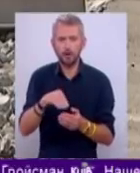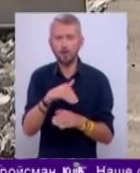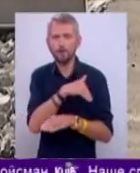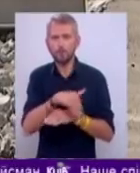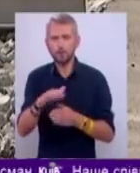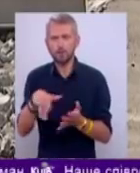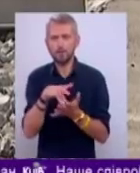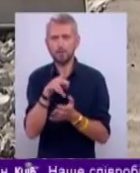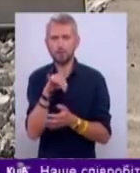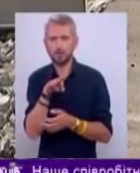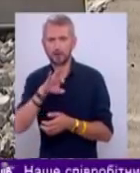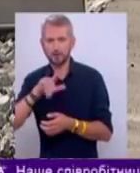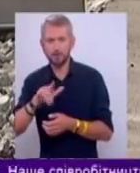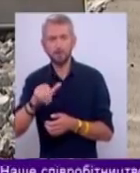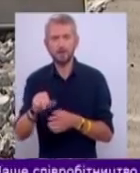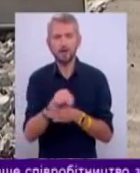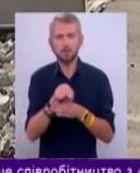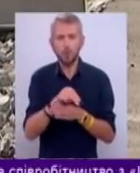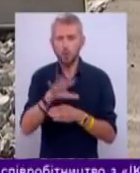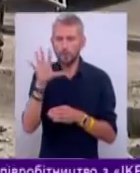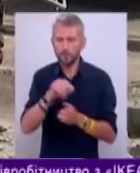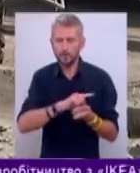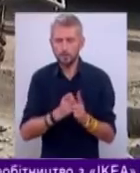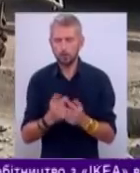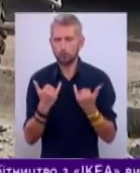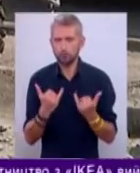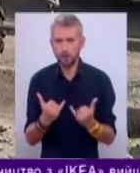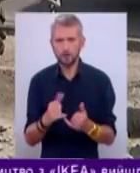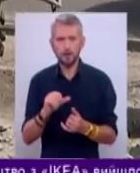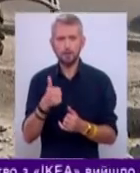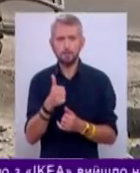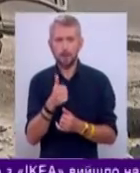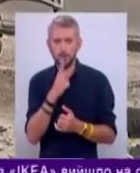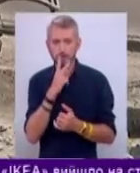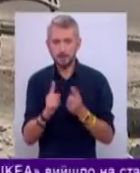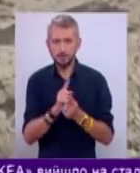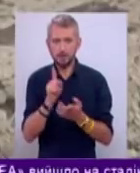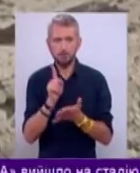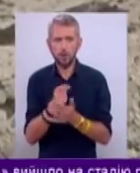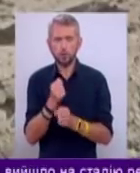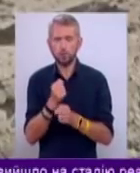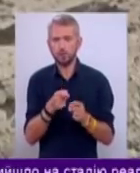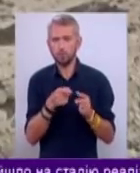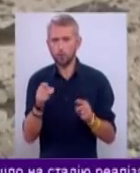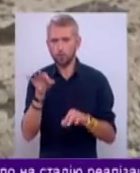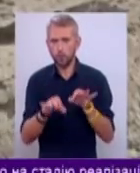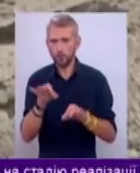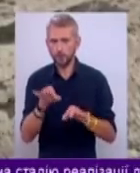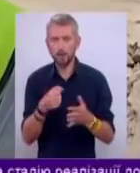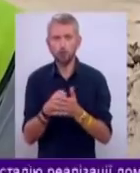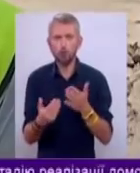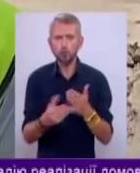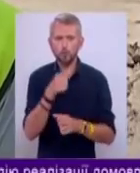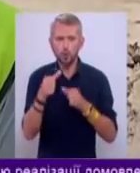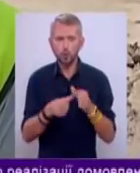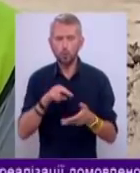Після ремонту все історичне вбрання змінять на сучасне. Перші видимі зміни мають з'явитись впродовж осені. До нового року